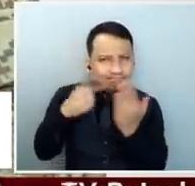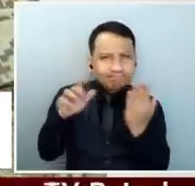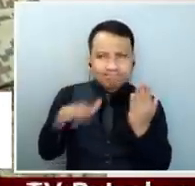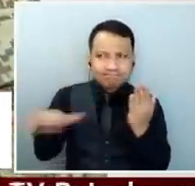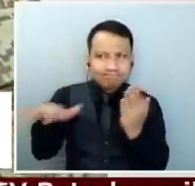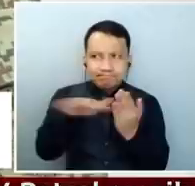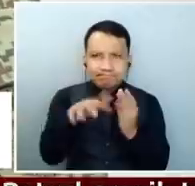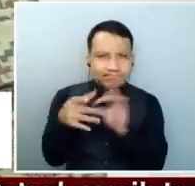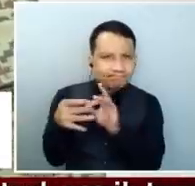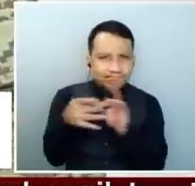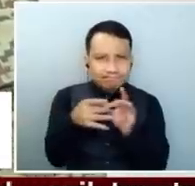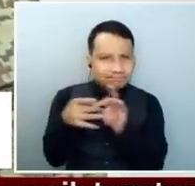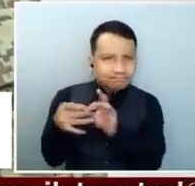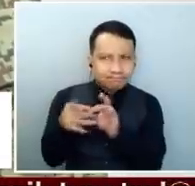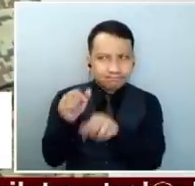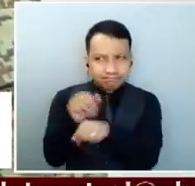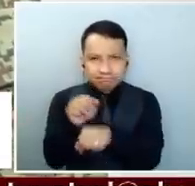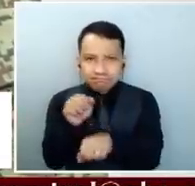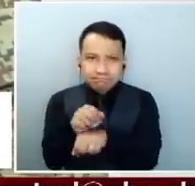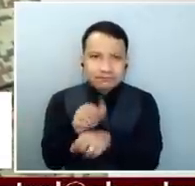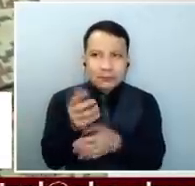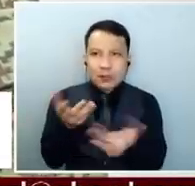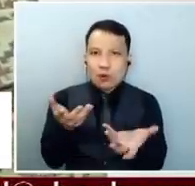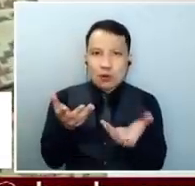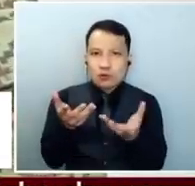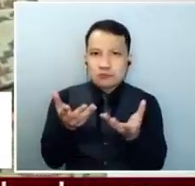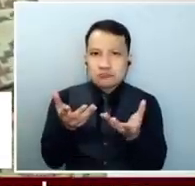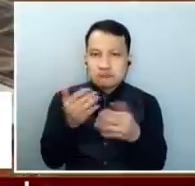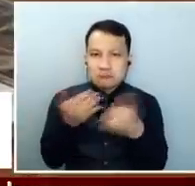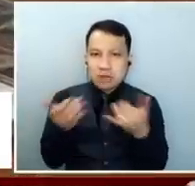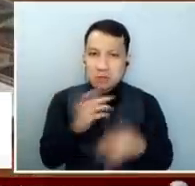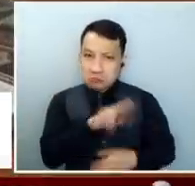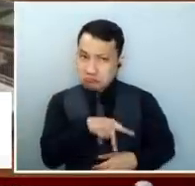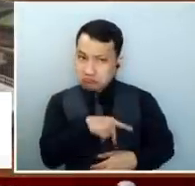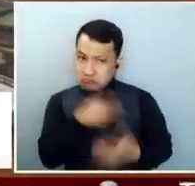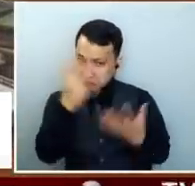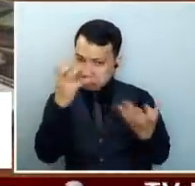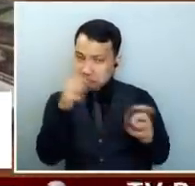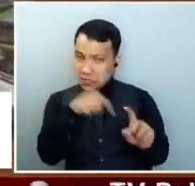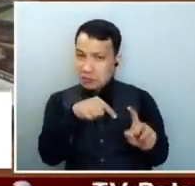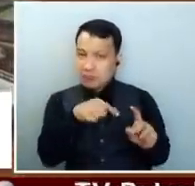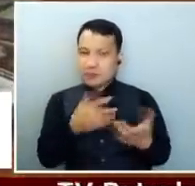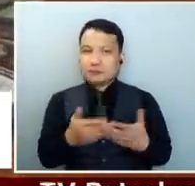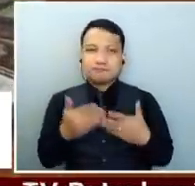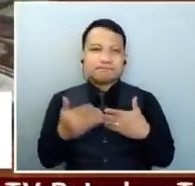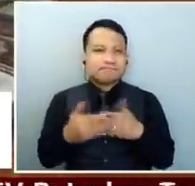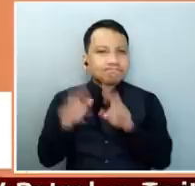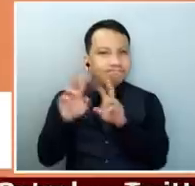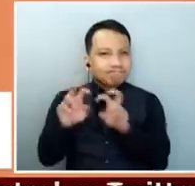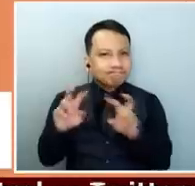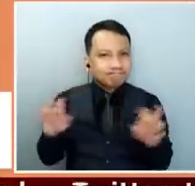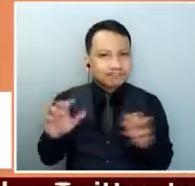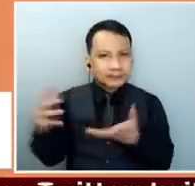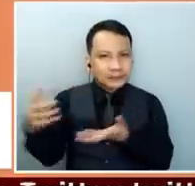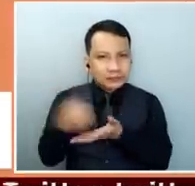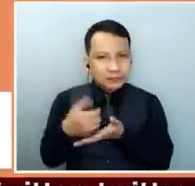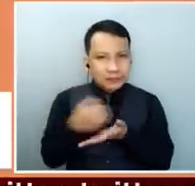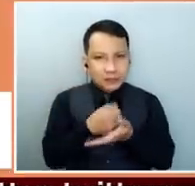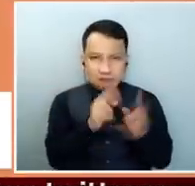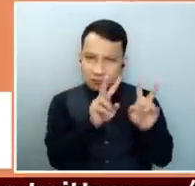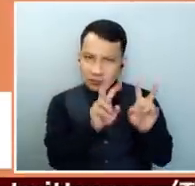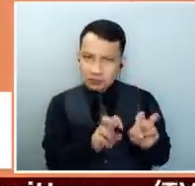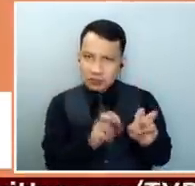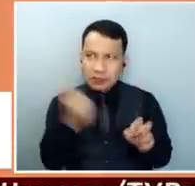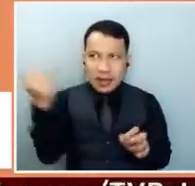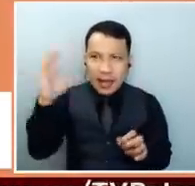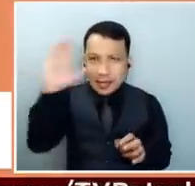ito sa trabaho niya o may personal na galit ito sa kanya. Nangangalap pa ng statement sa mga testigo at iba pang kuha ng